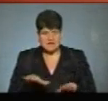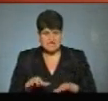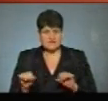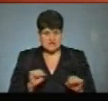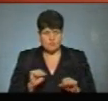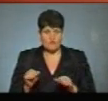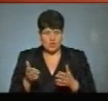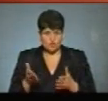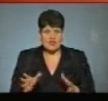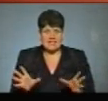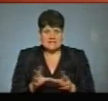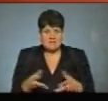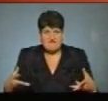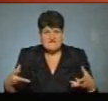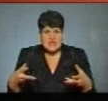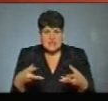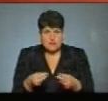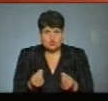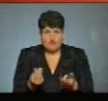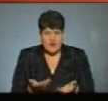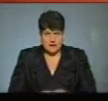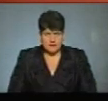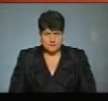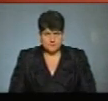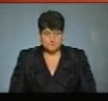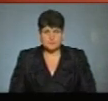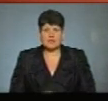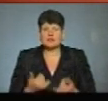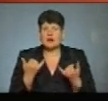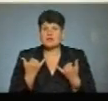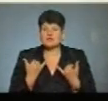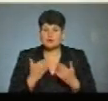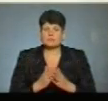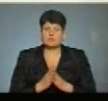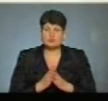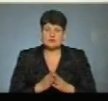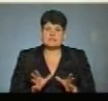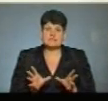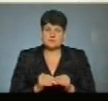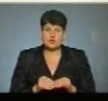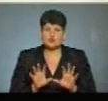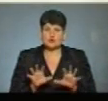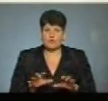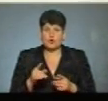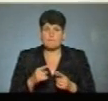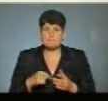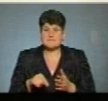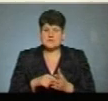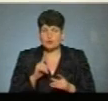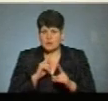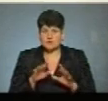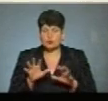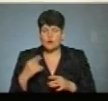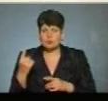є місцеве самоврядування як співфінансування від них? Ну, на сьогодні ми закликали спільно з головою міської